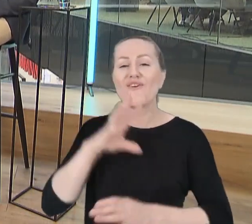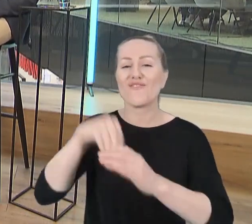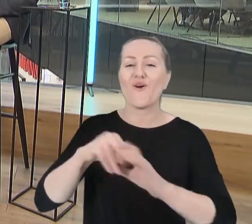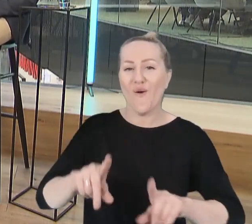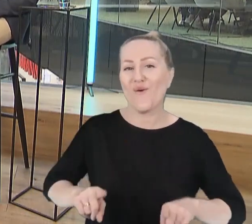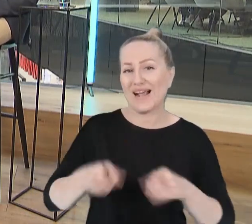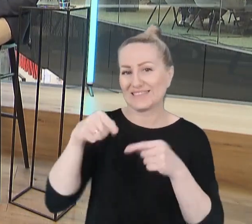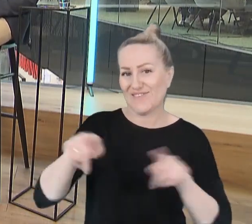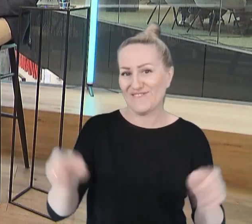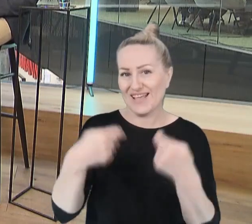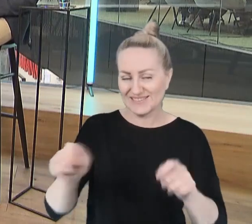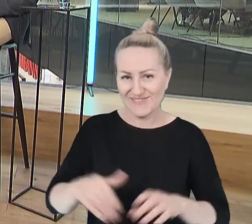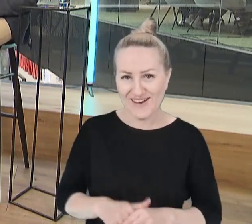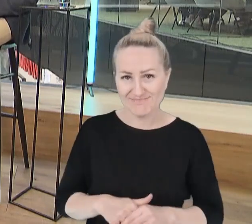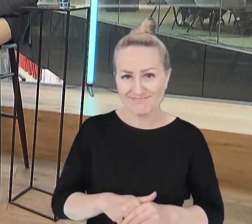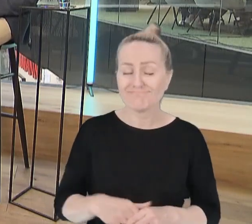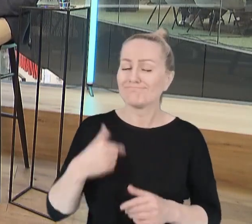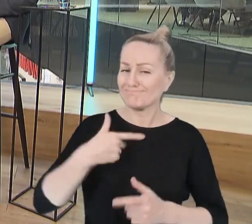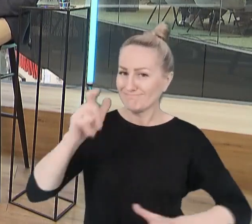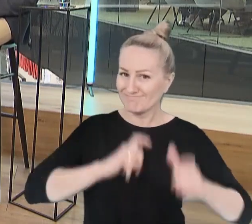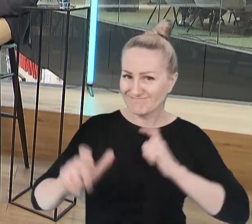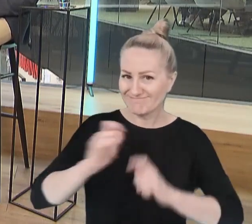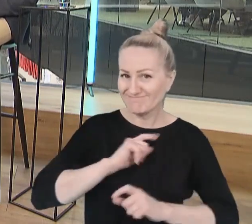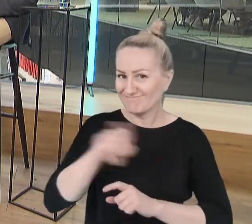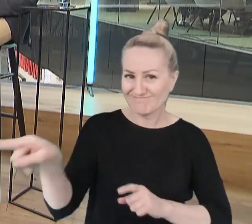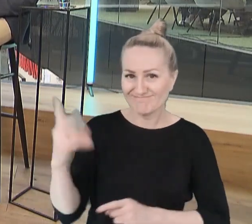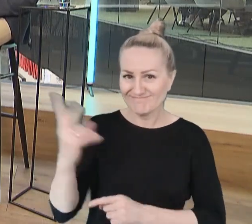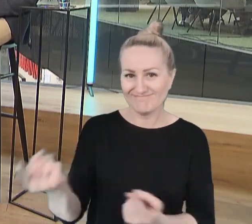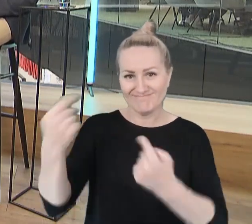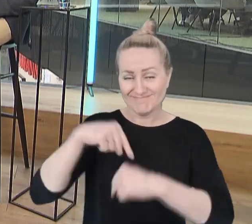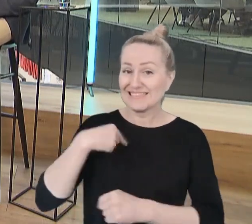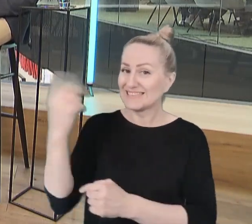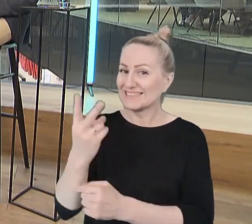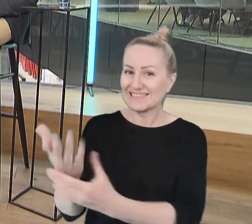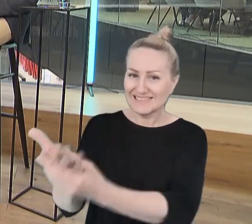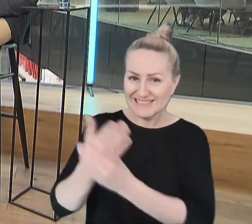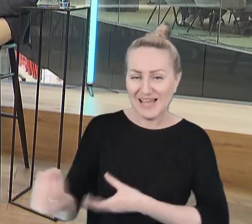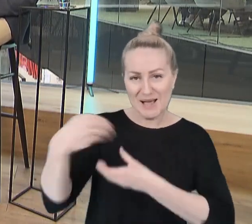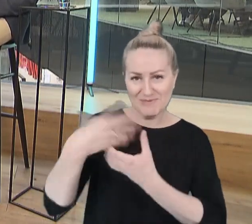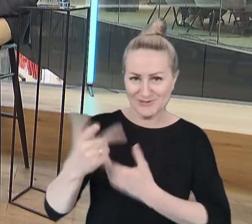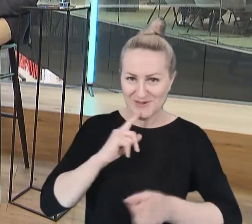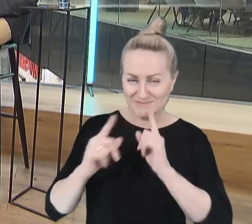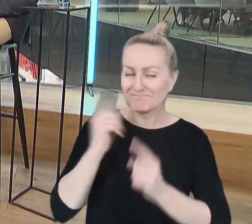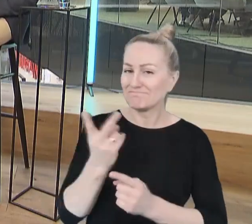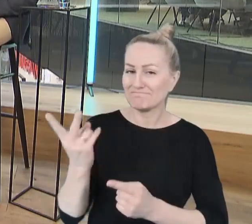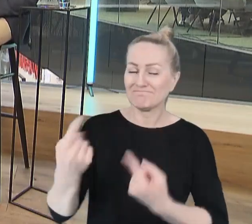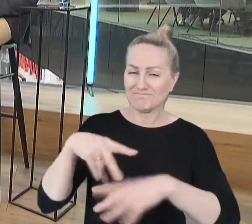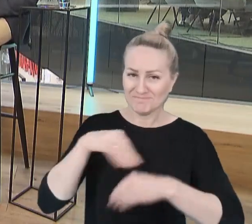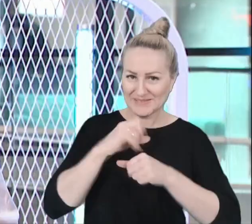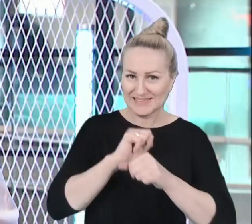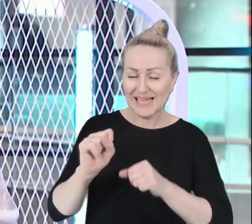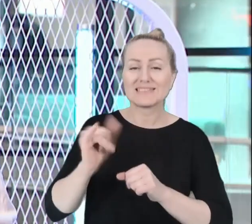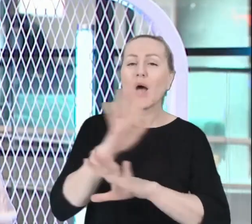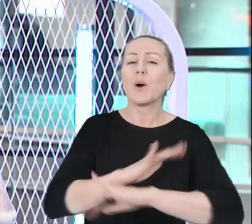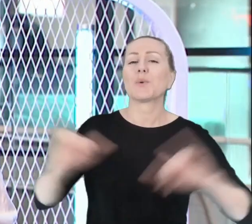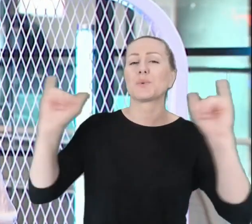festiwal. Bardzo się cieszę, że przyjęliście nasze zaproszenie do rozmowy o tym, jak uniknąć wypalenia i zadbać